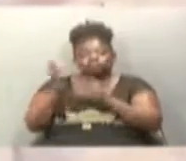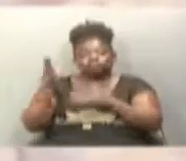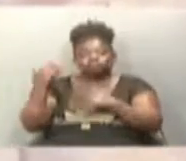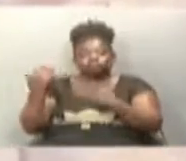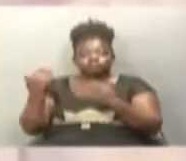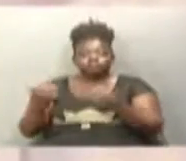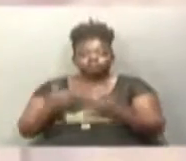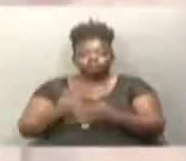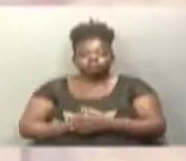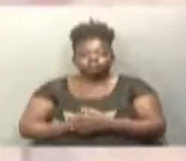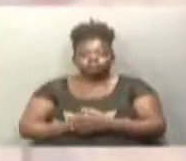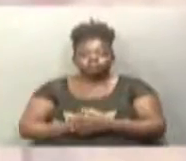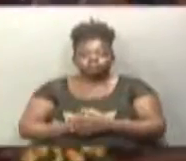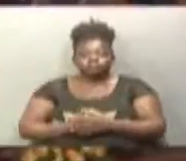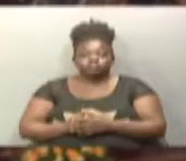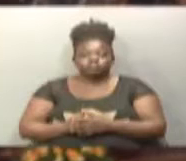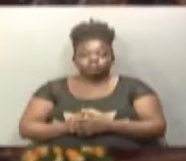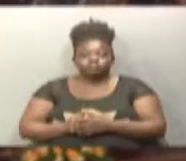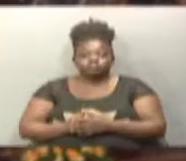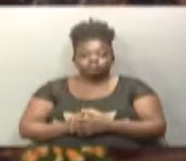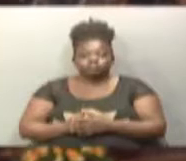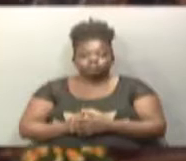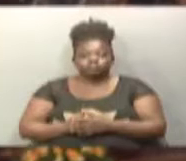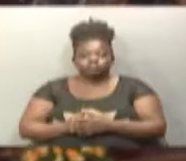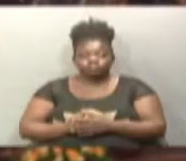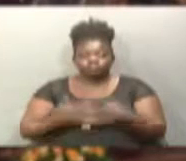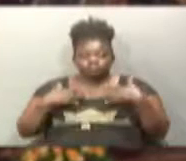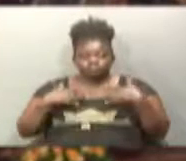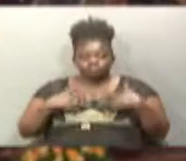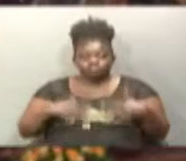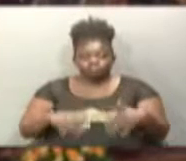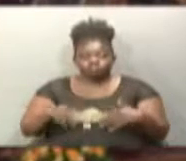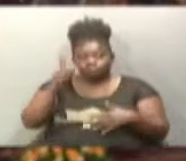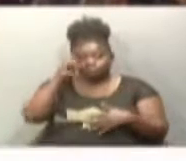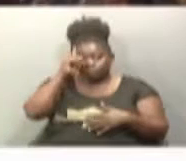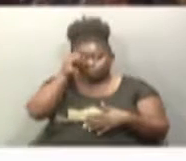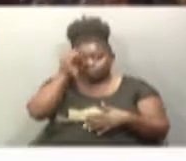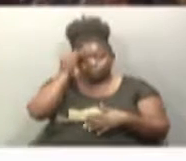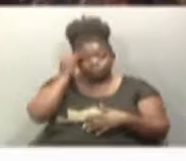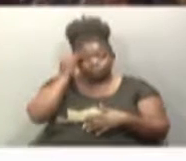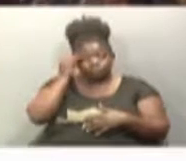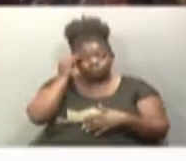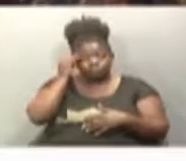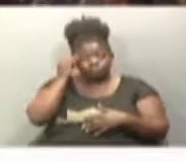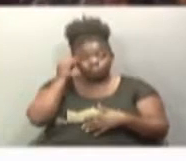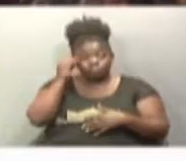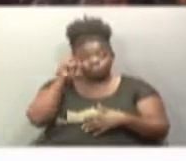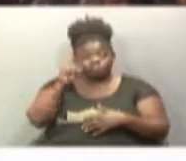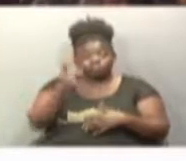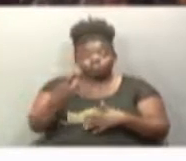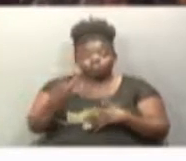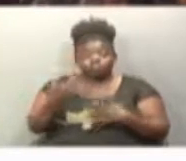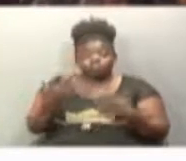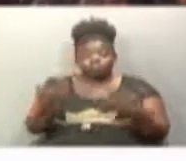wetuli yali mbuga olubiri lwa Ssekabaka Muteesa olubereberye